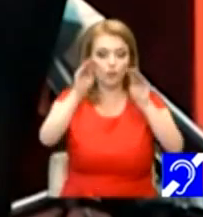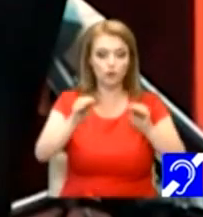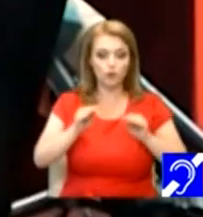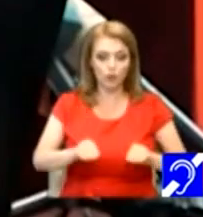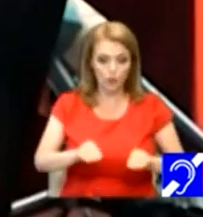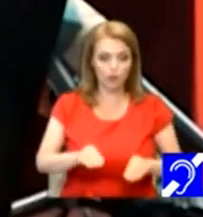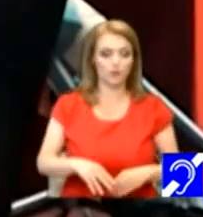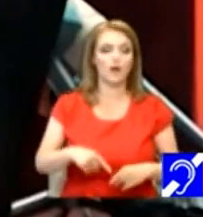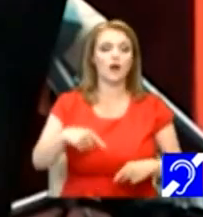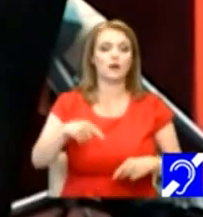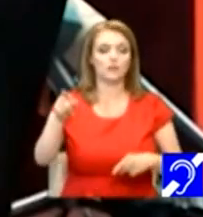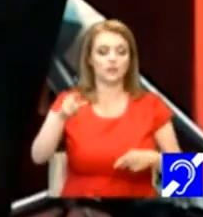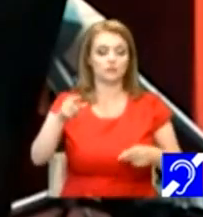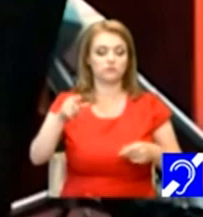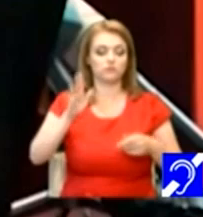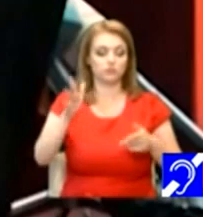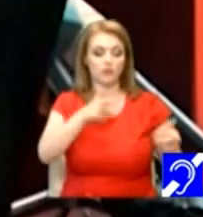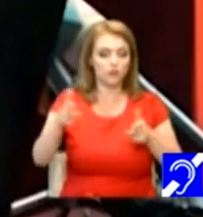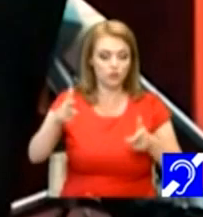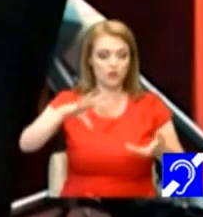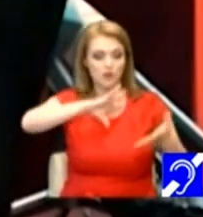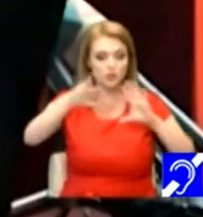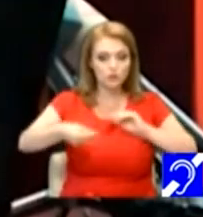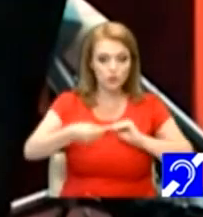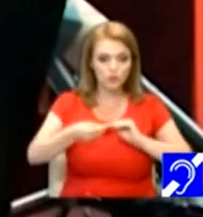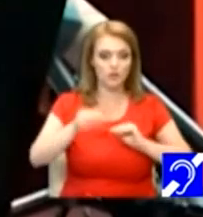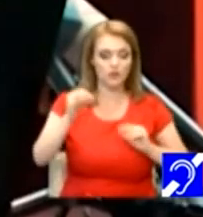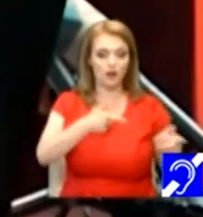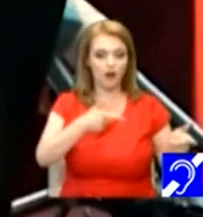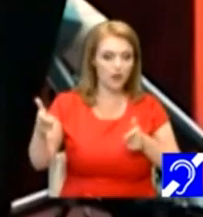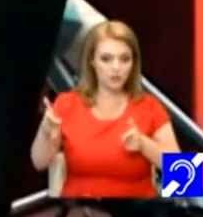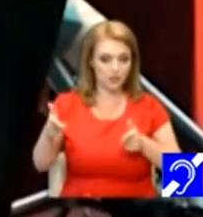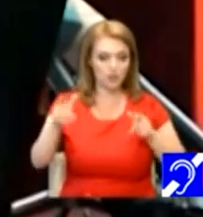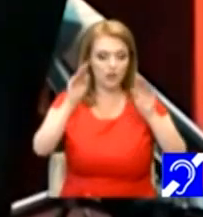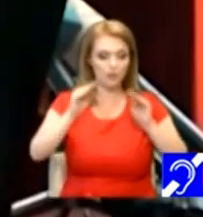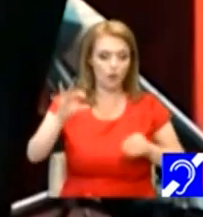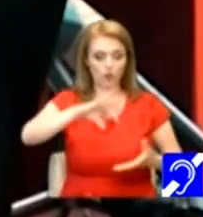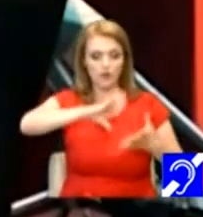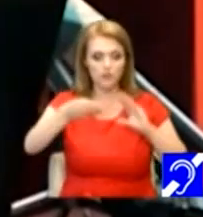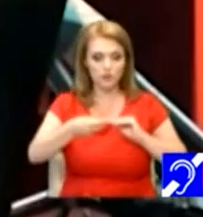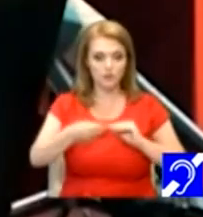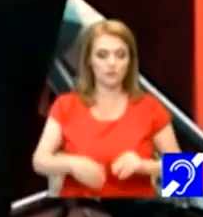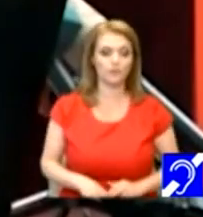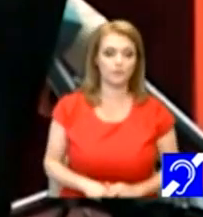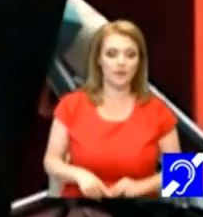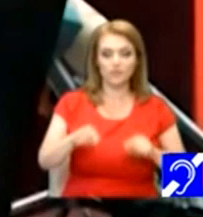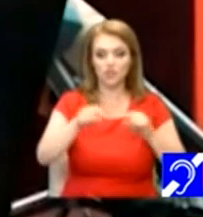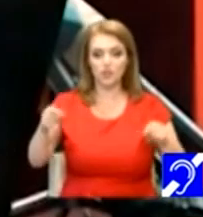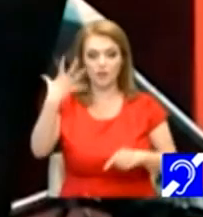care totalizează rezultatele alegerilor și întocmește un raport cu privire la rezultatele alegerilor în termen de 5